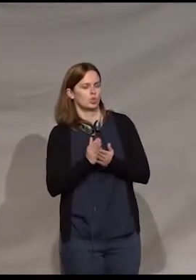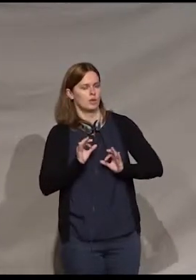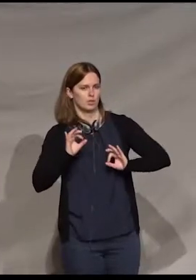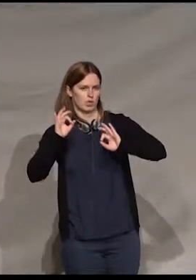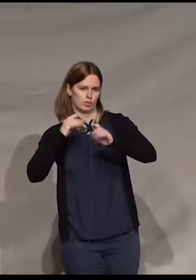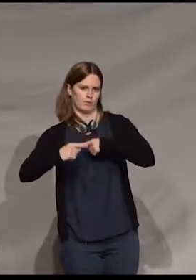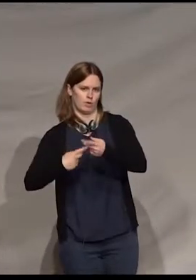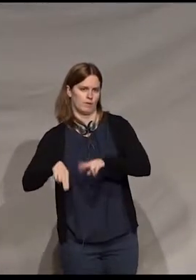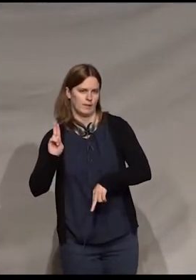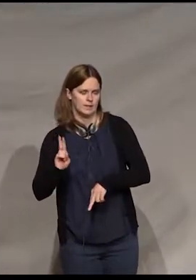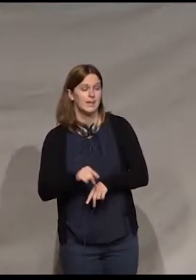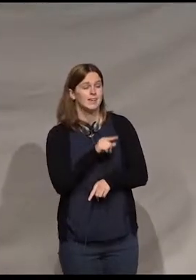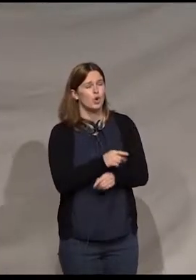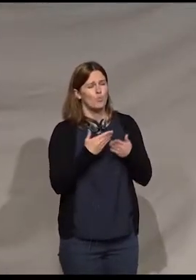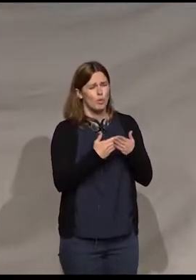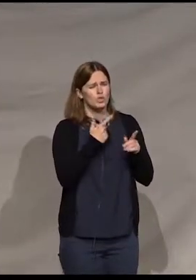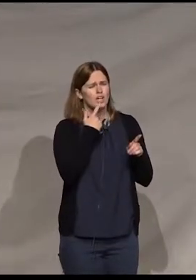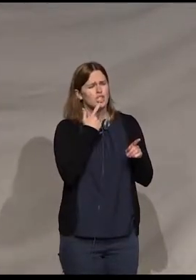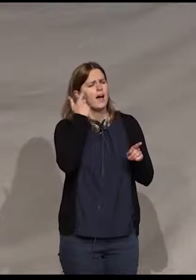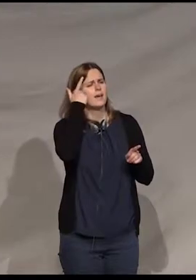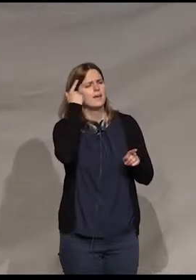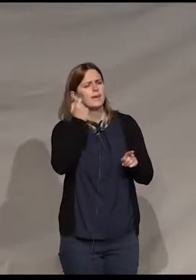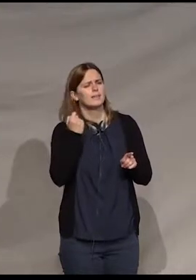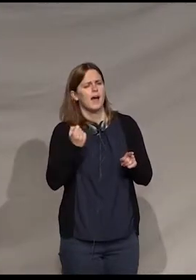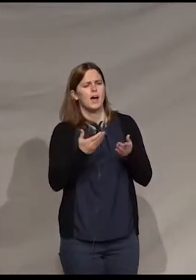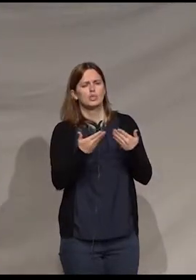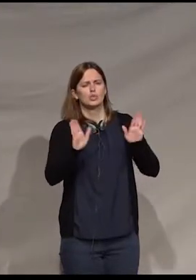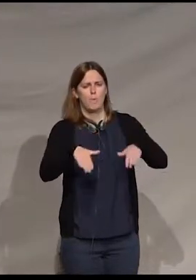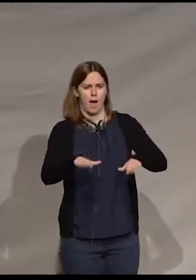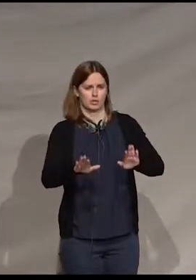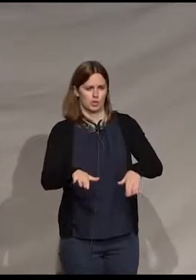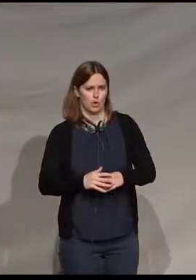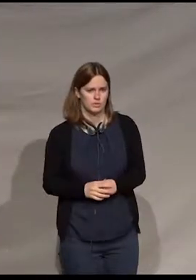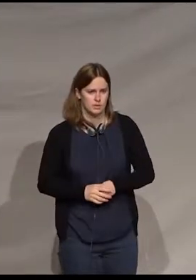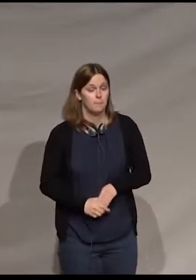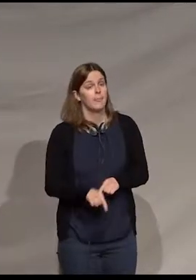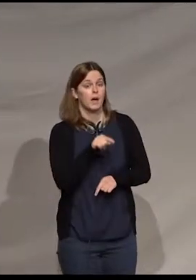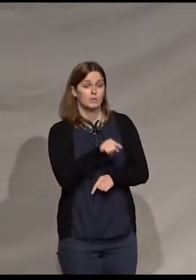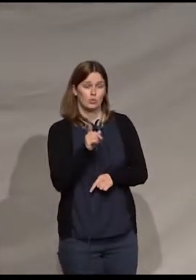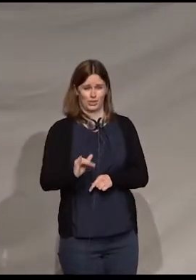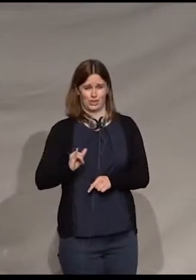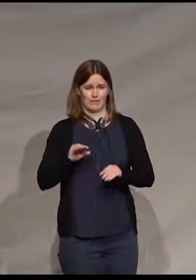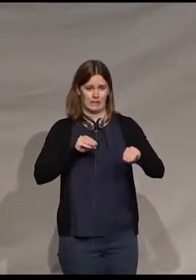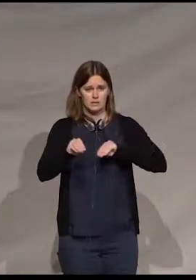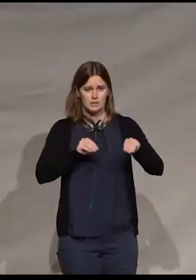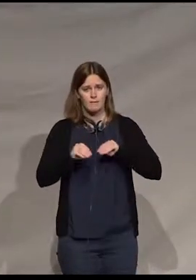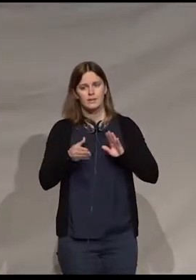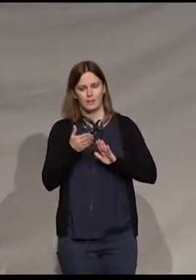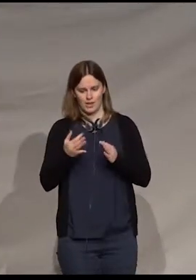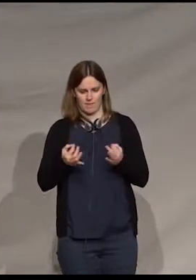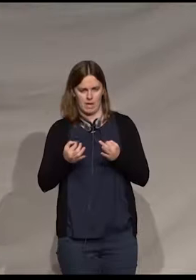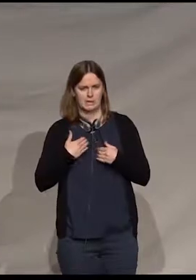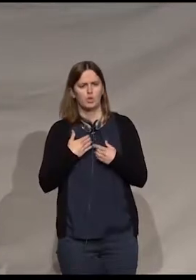ale už v té době jsme tady toto měli. Vy můžete těmato různýma způsobama ovládat počítač, televizi,